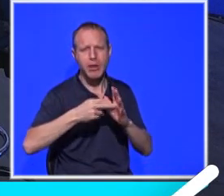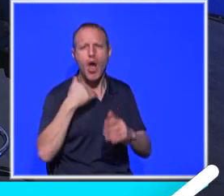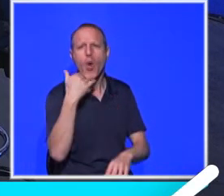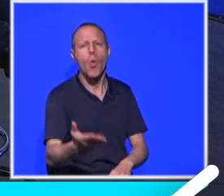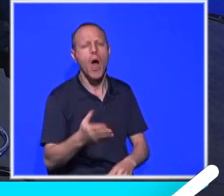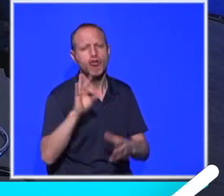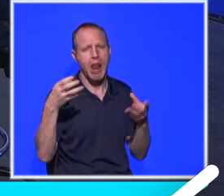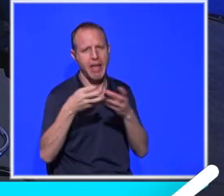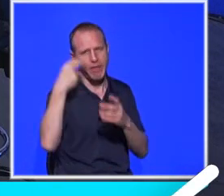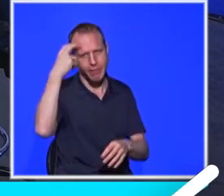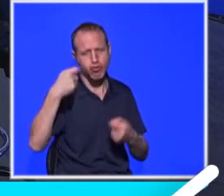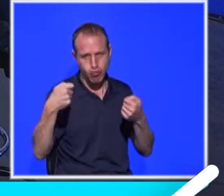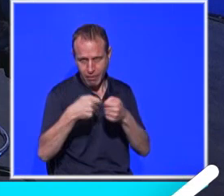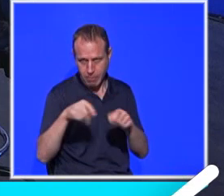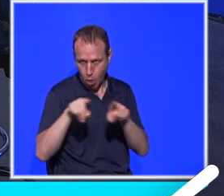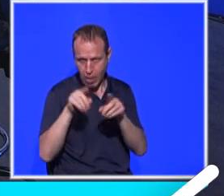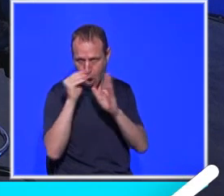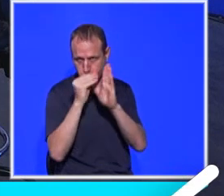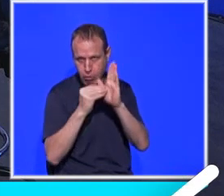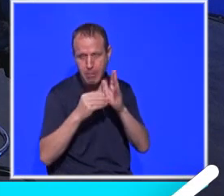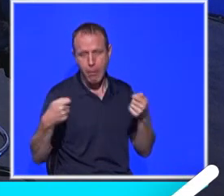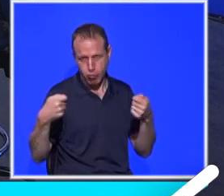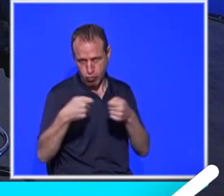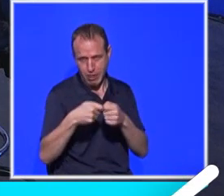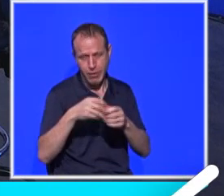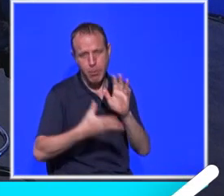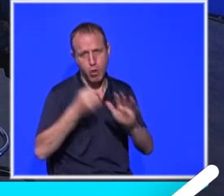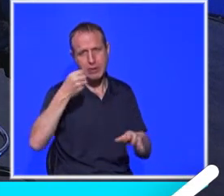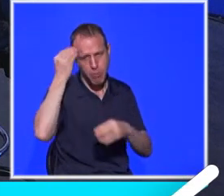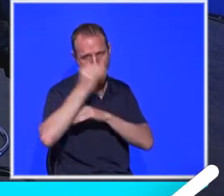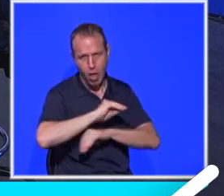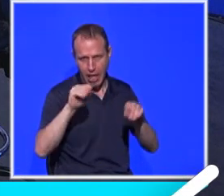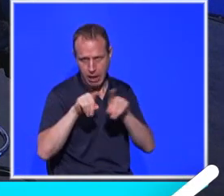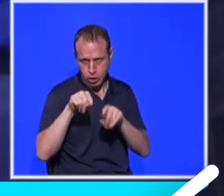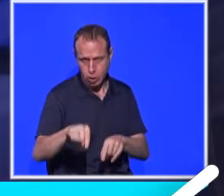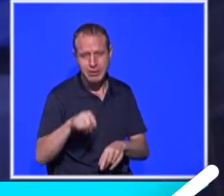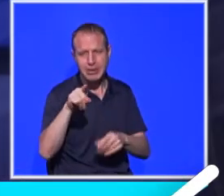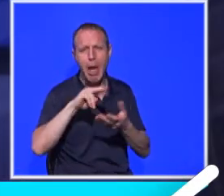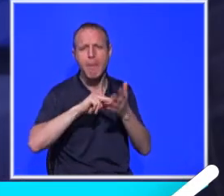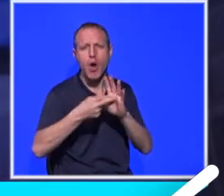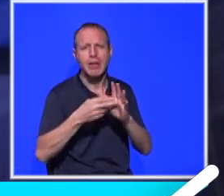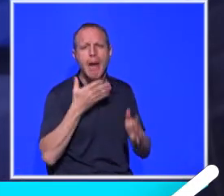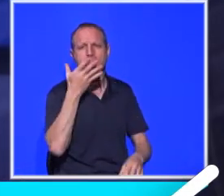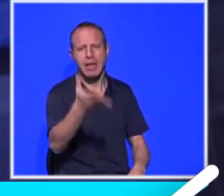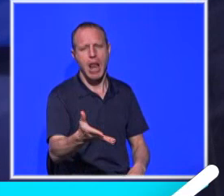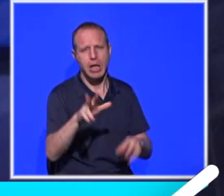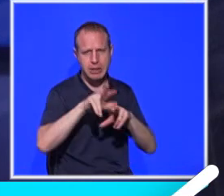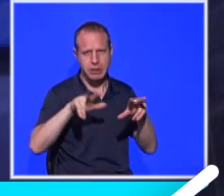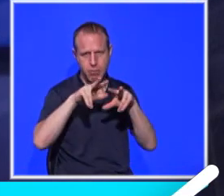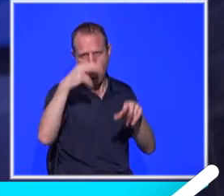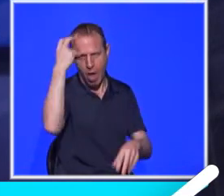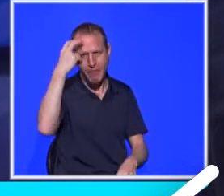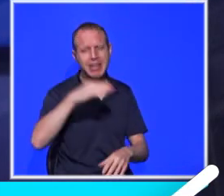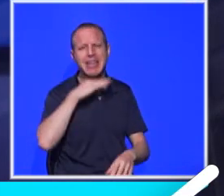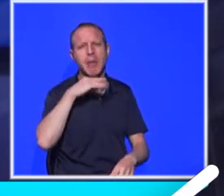הערבית. ששותפים באותה רשימה, ברשימה המשותפת, מוצאים הודעה כזאת, זה הפוליטיקה המגעילה שהציבור הערבי נמאס